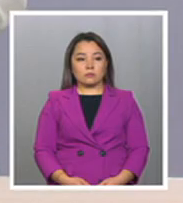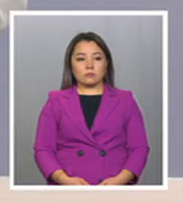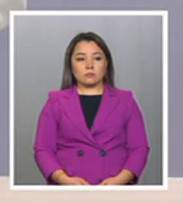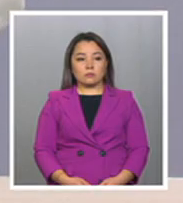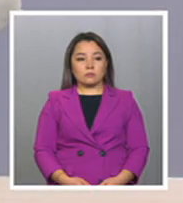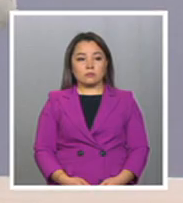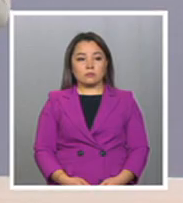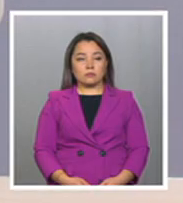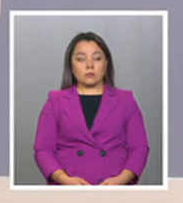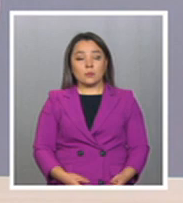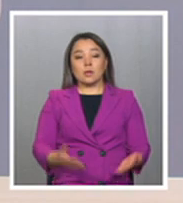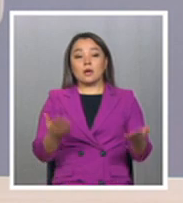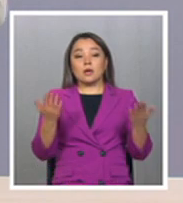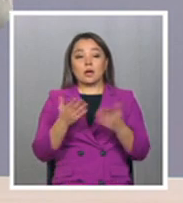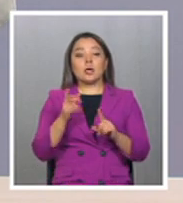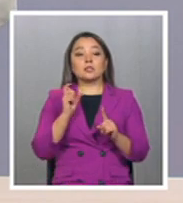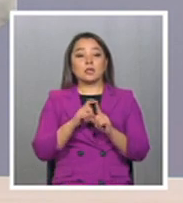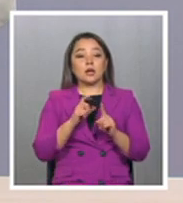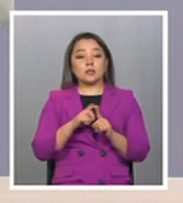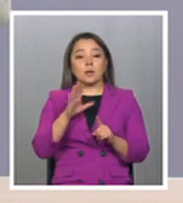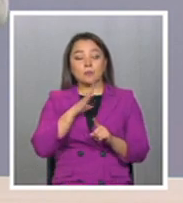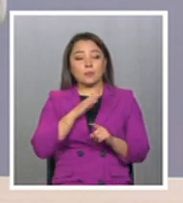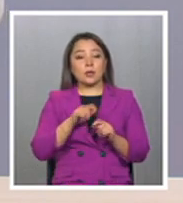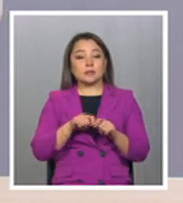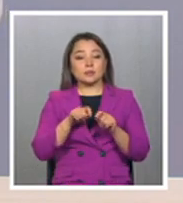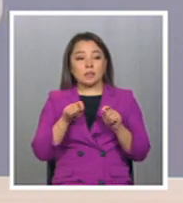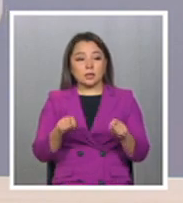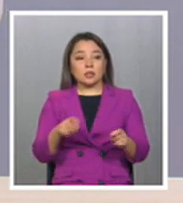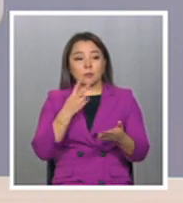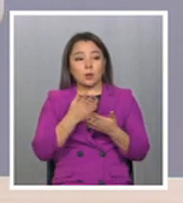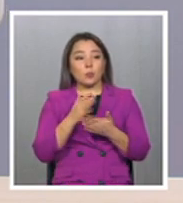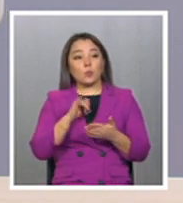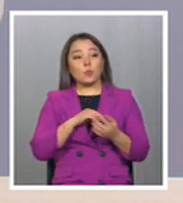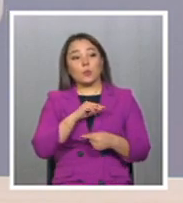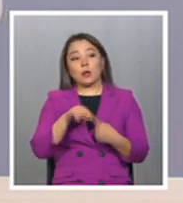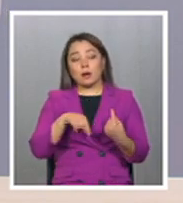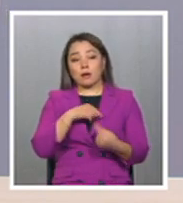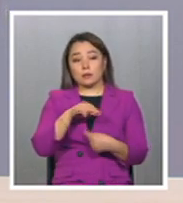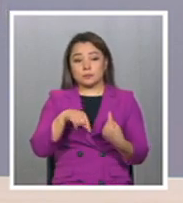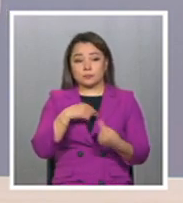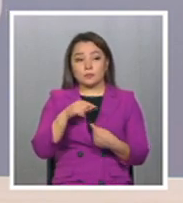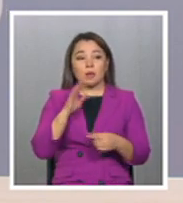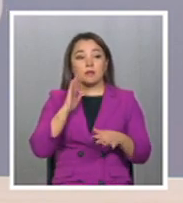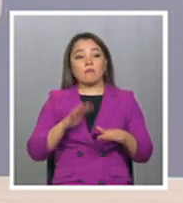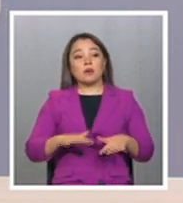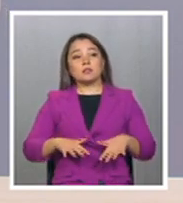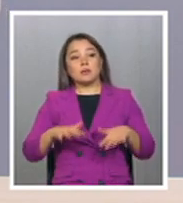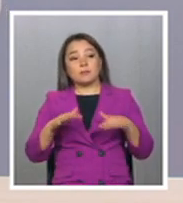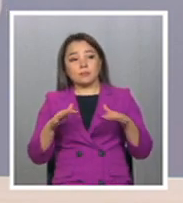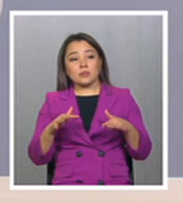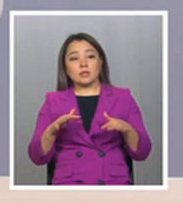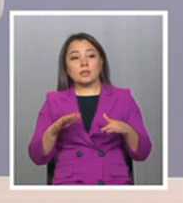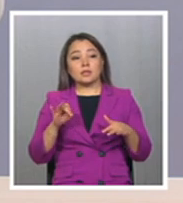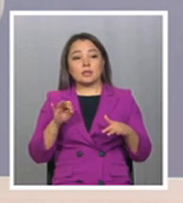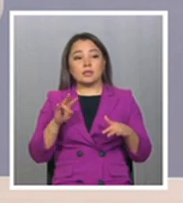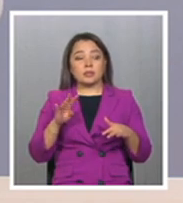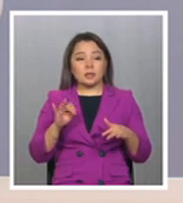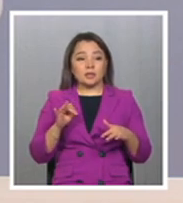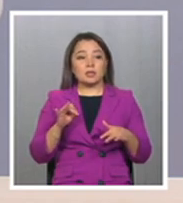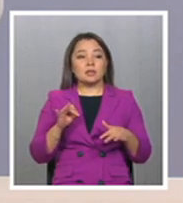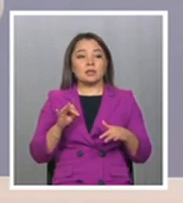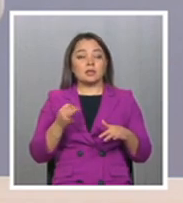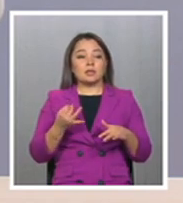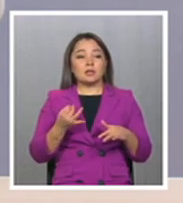Итак, какие слова были скрыты? Ураган, наводнение, иней,